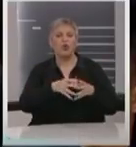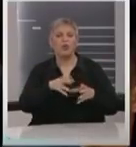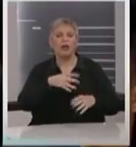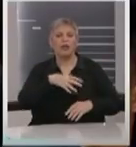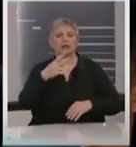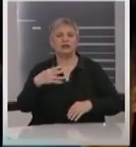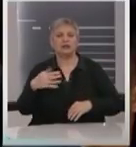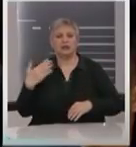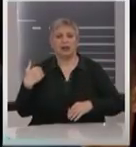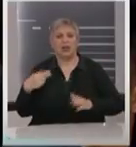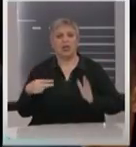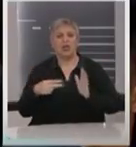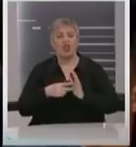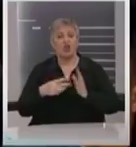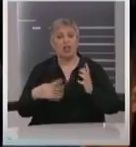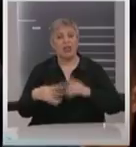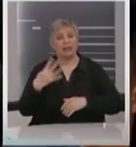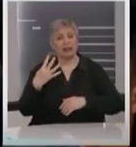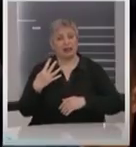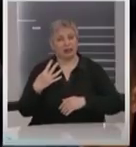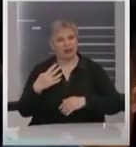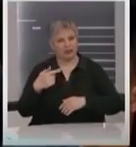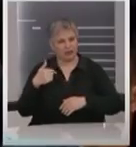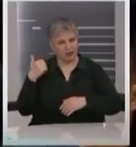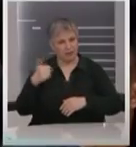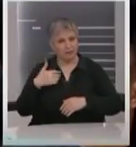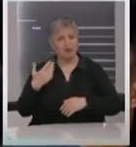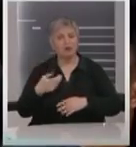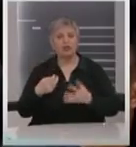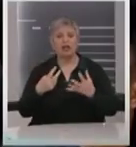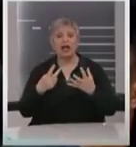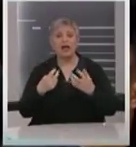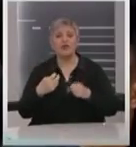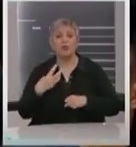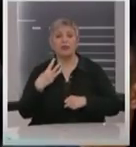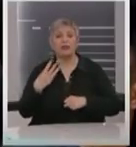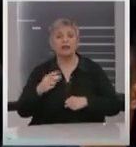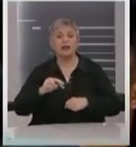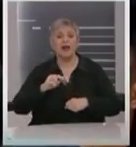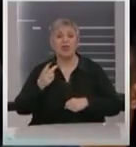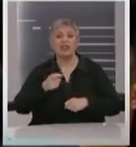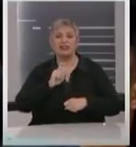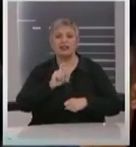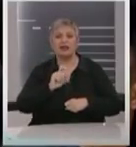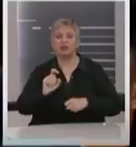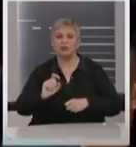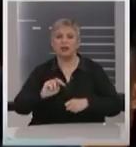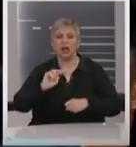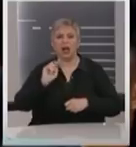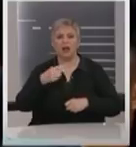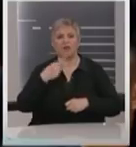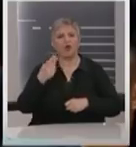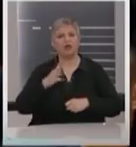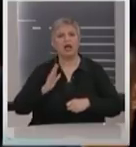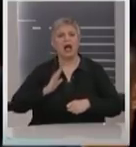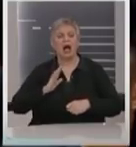πήρατε το 2014 στα τέλη τη χώρα με 73 δισεκατομμύρια ευρώ να χρωστάνε οι πολίτες στο κράτος, και